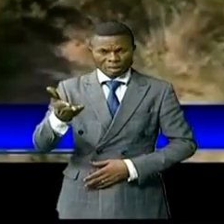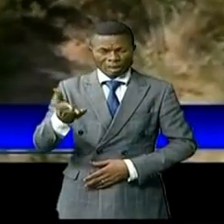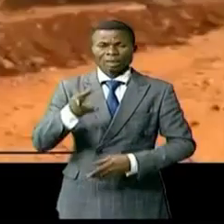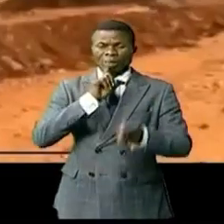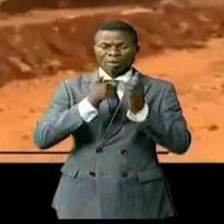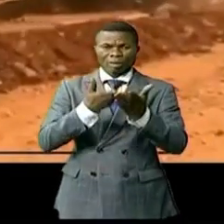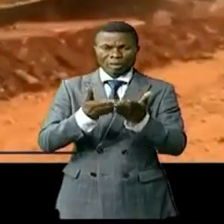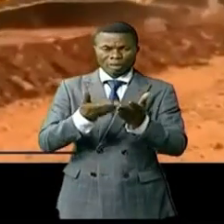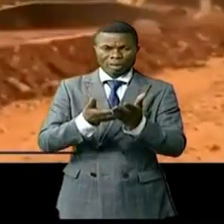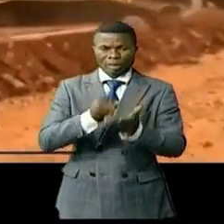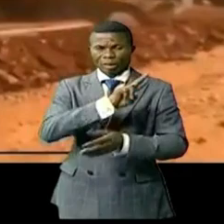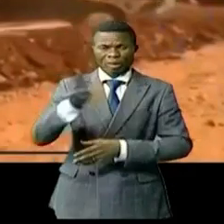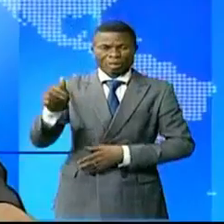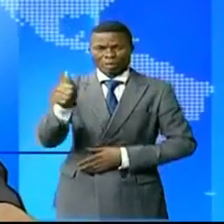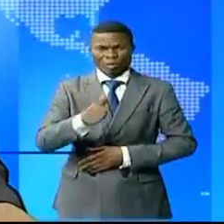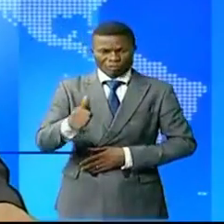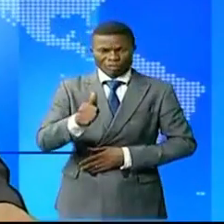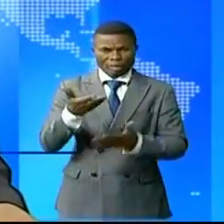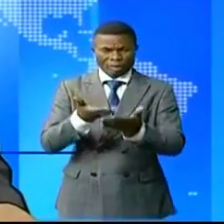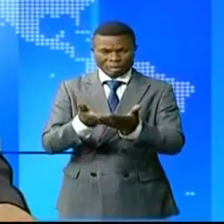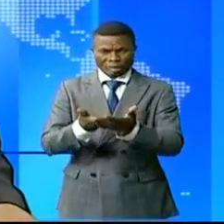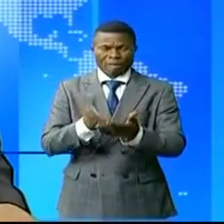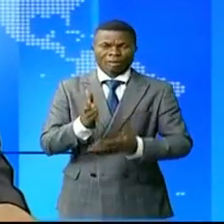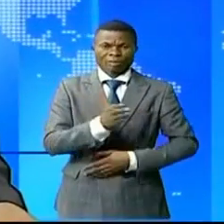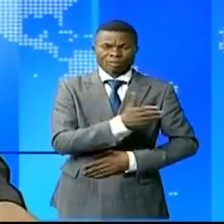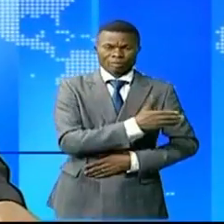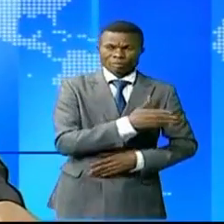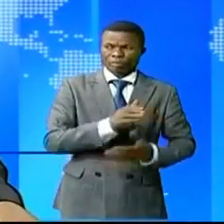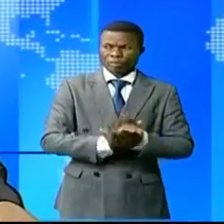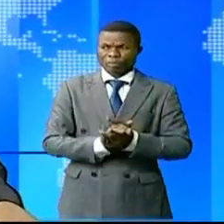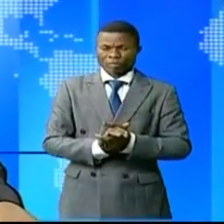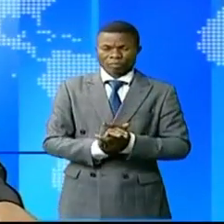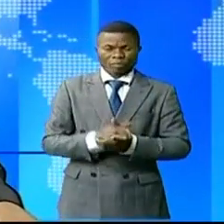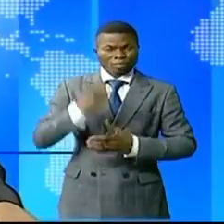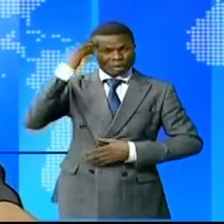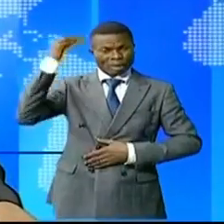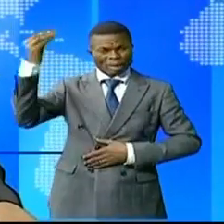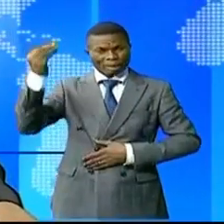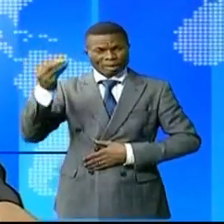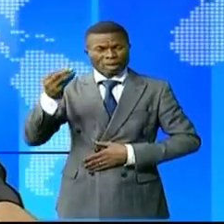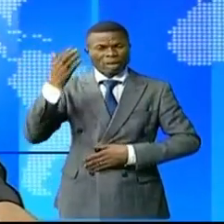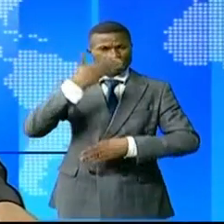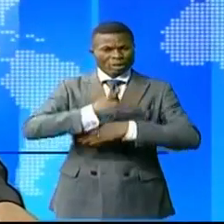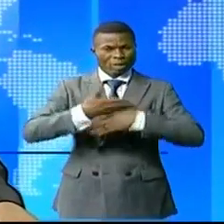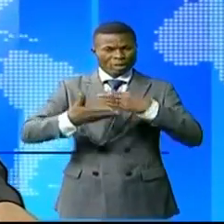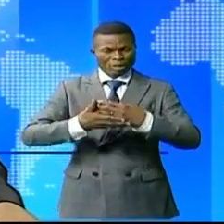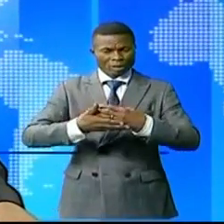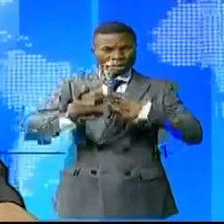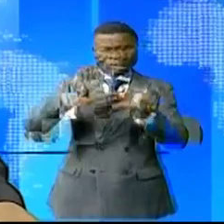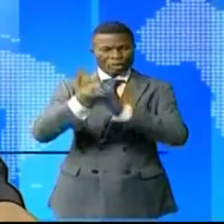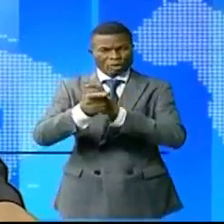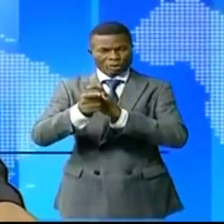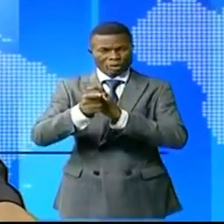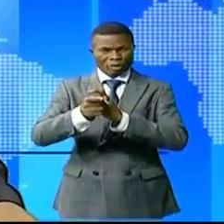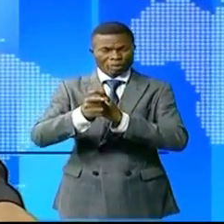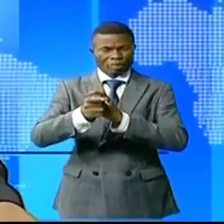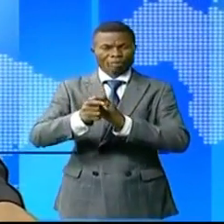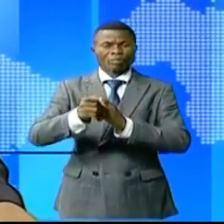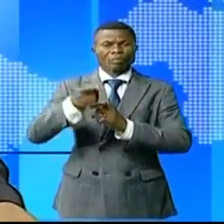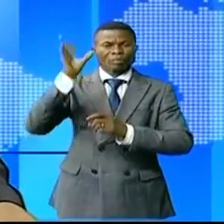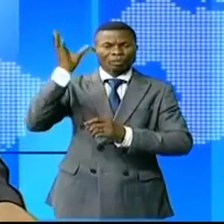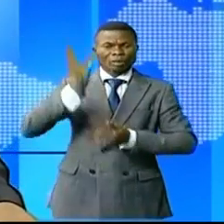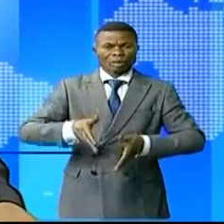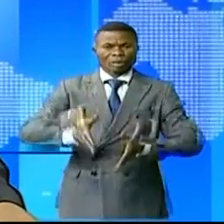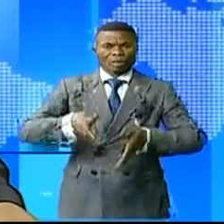FONER 2021. Et puis cette lueur d'espoir pour la réhabilitation et modernisation du musée national